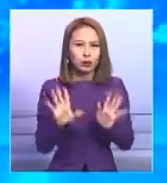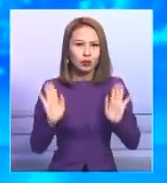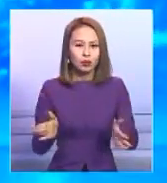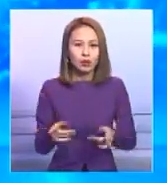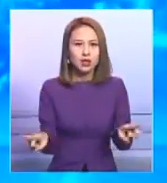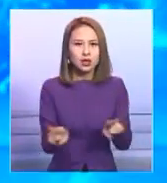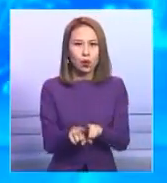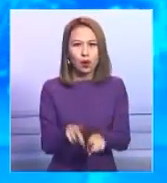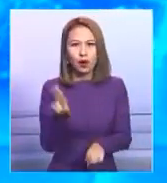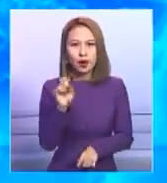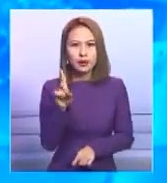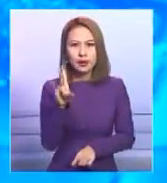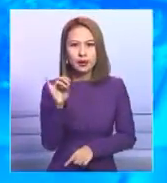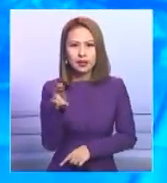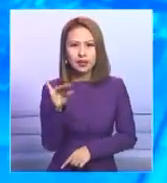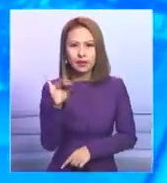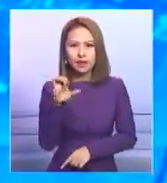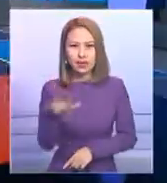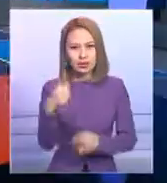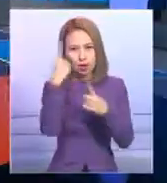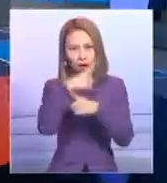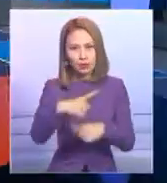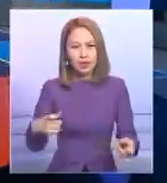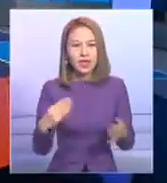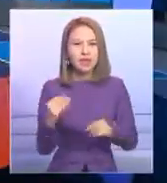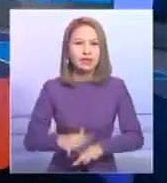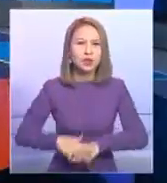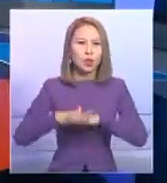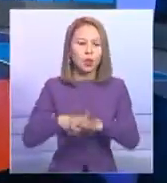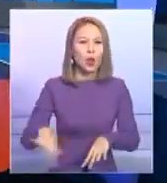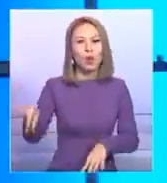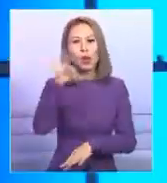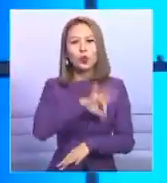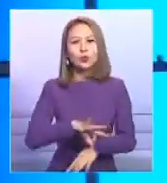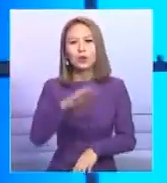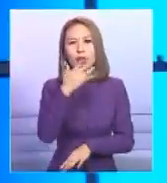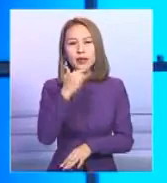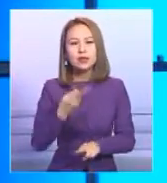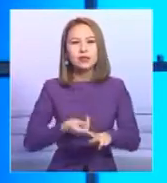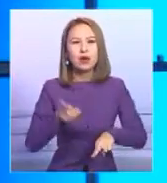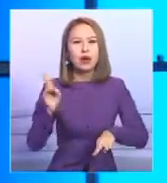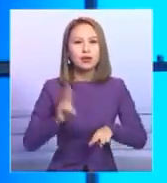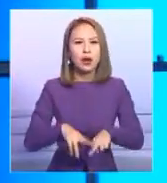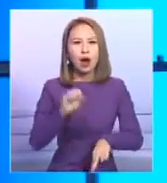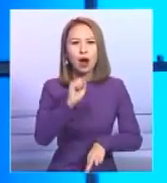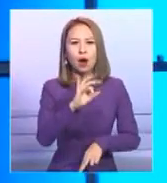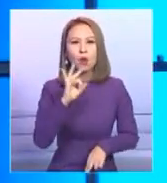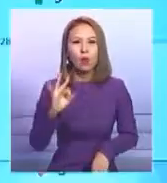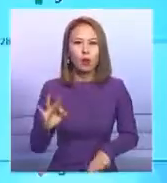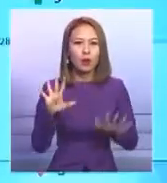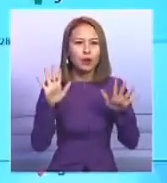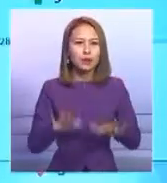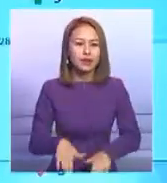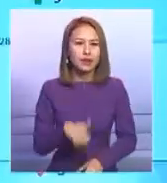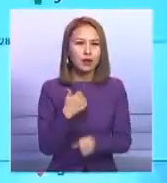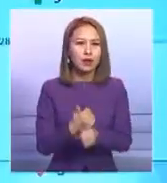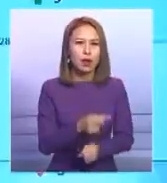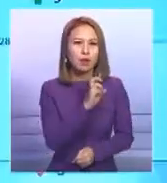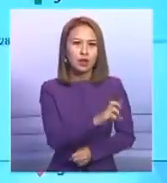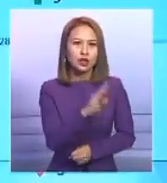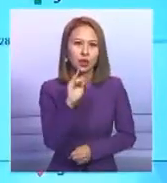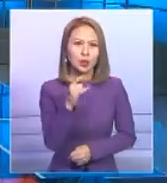пара-пар. Бұл туралы Казнекс, Инвест, Экспорт және инвестициялар жөніндегі Ұлттық агенттігі акционерлік қоғамының төрағасы Борис